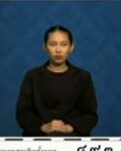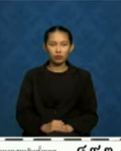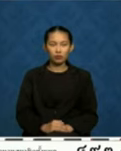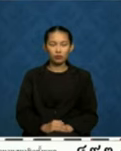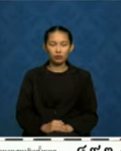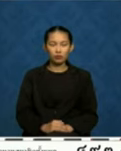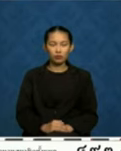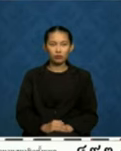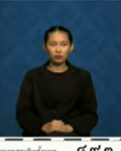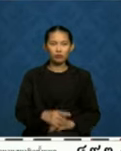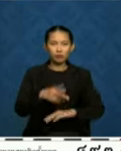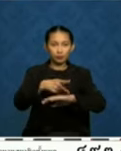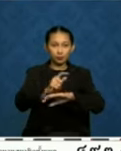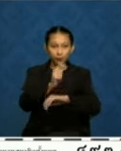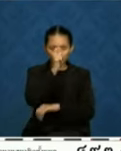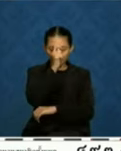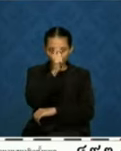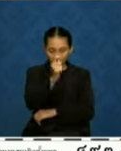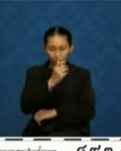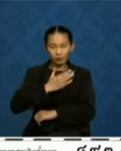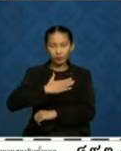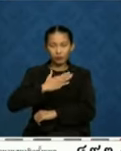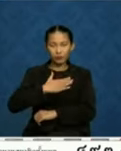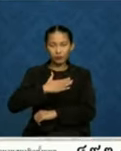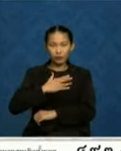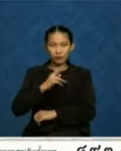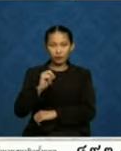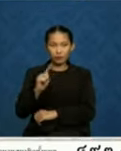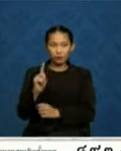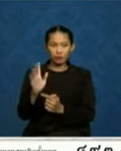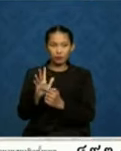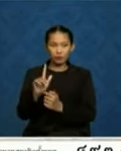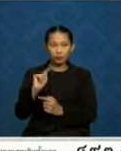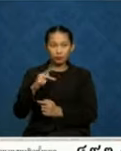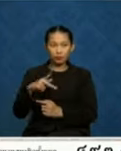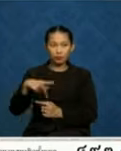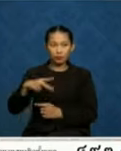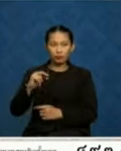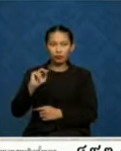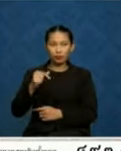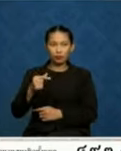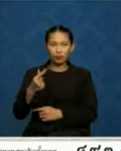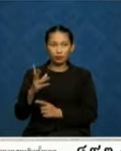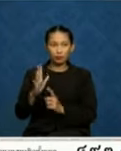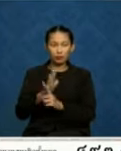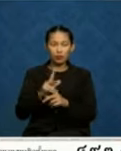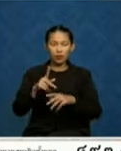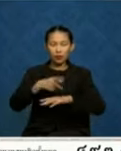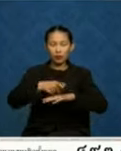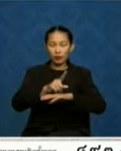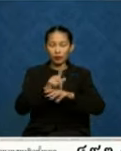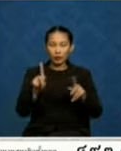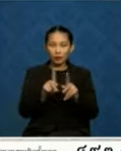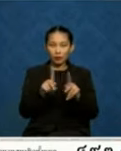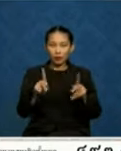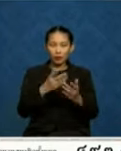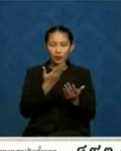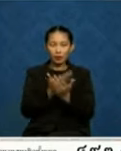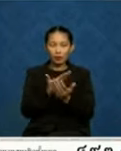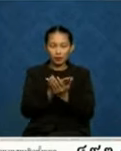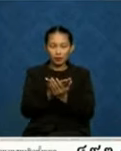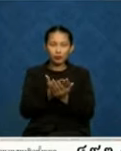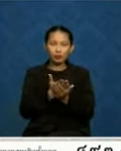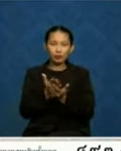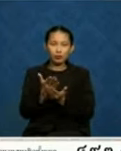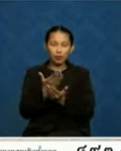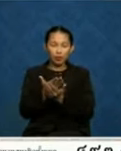ท่านประธานสภาที่เคารพกับผมณัฐพงศ์ สุภยศิลป์ในฐานะประธานคณะกรรมการการเงินการคลัง